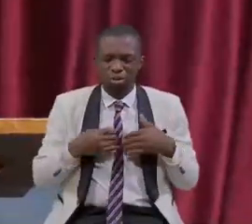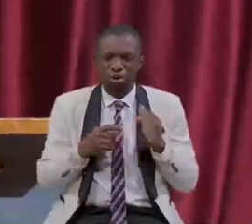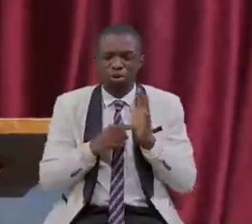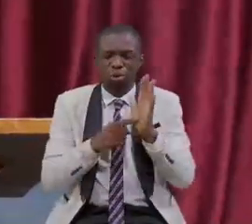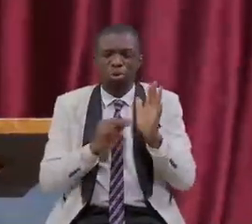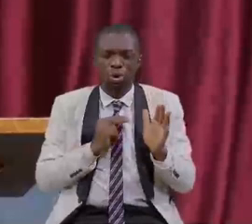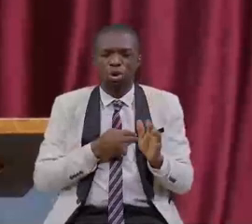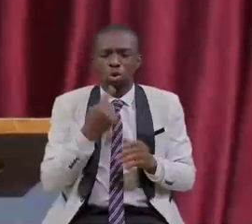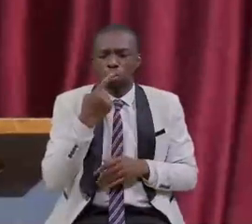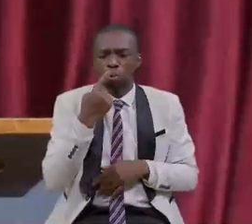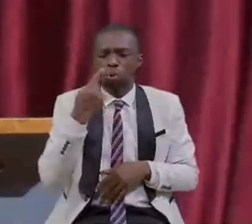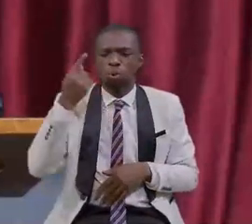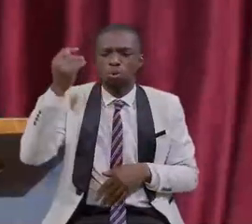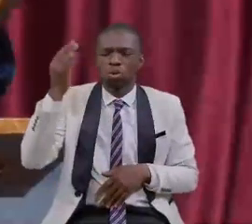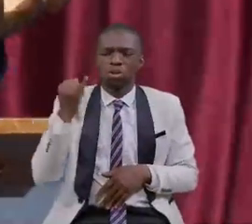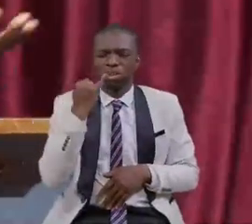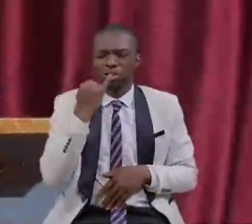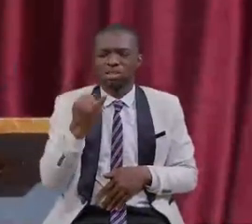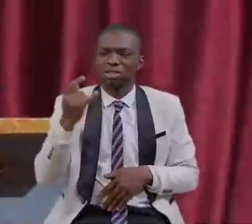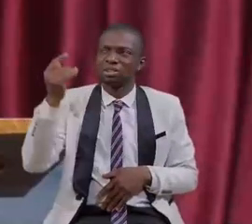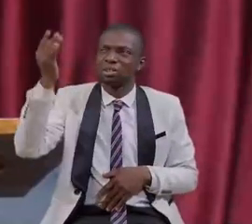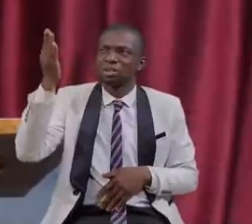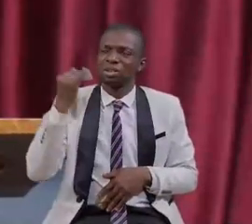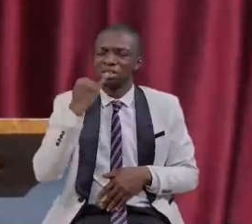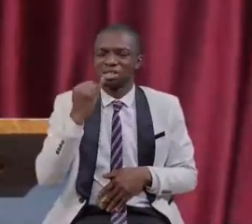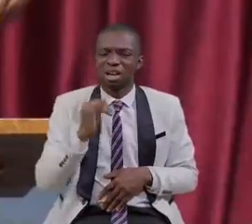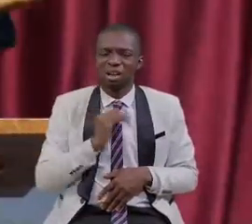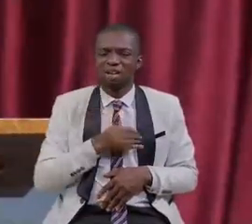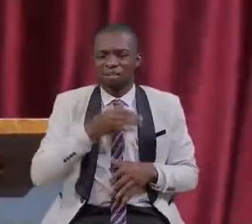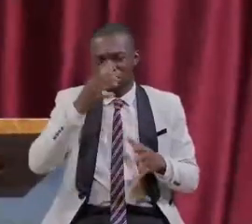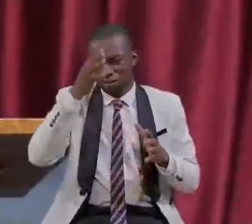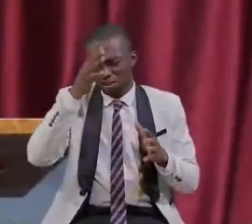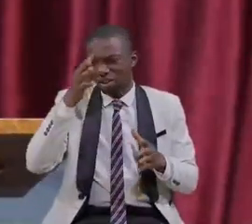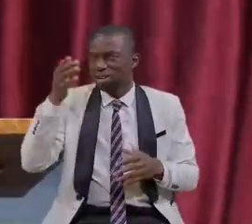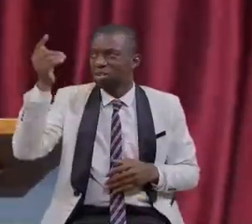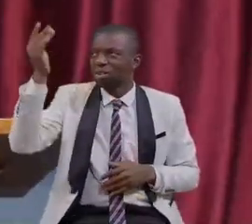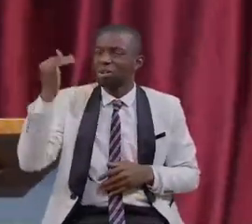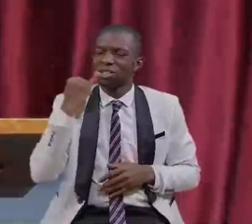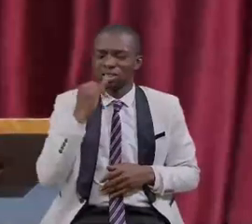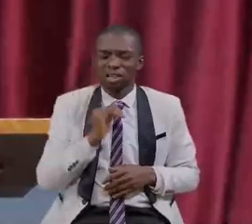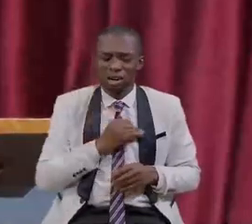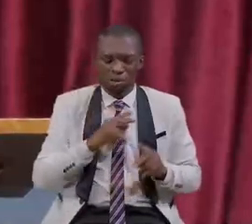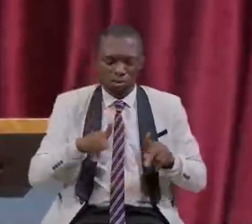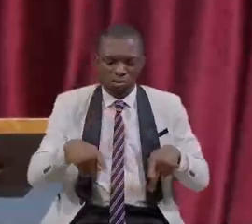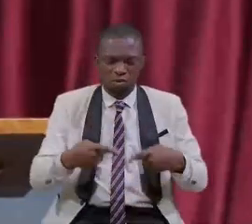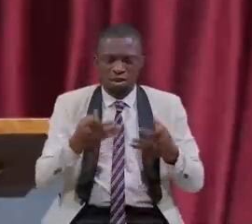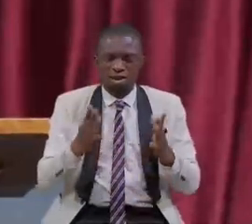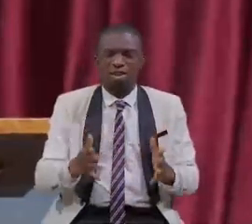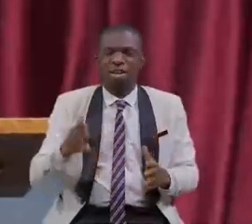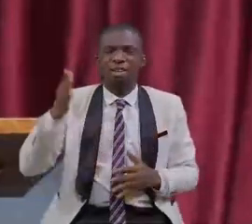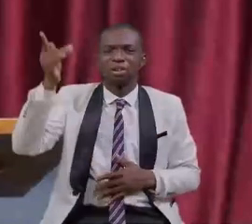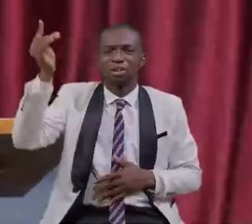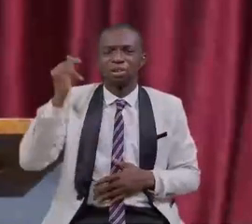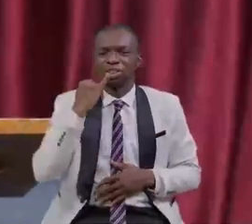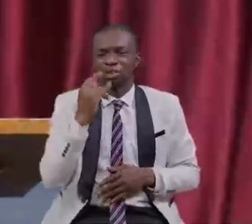Il est notre Père. Il est le pourvoyeur. Il est l'amant de notre âme.